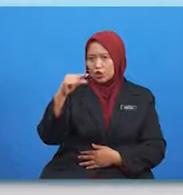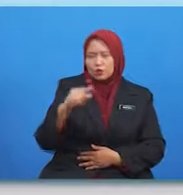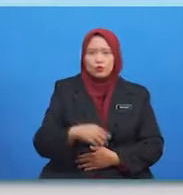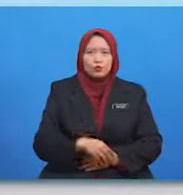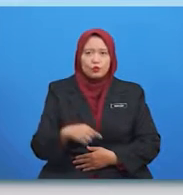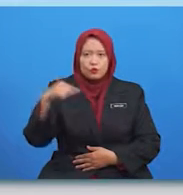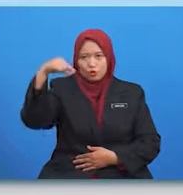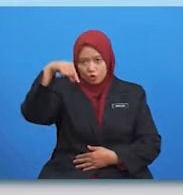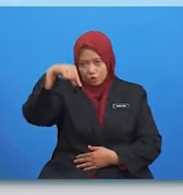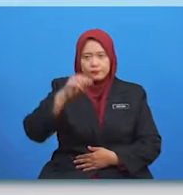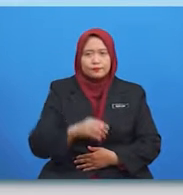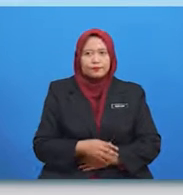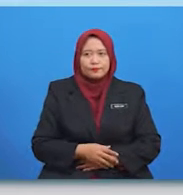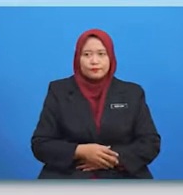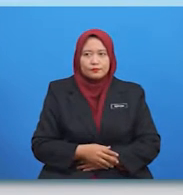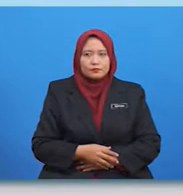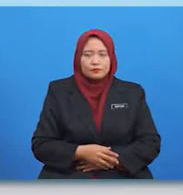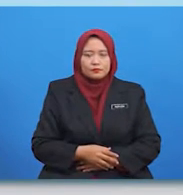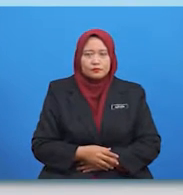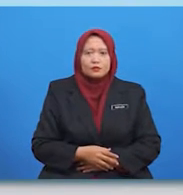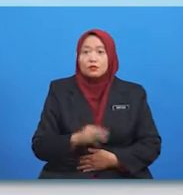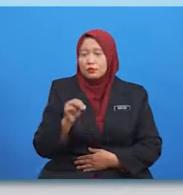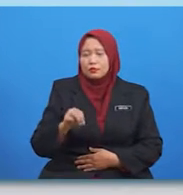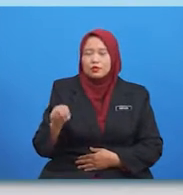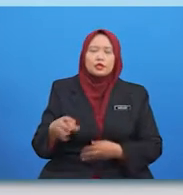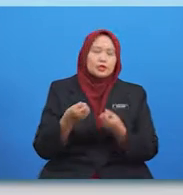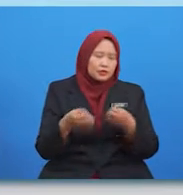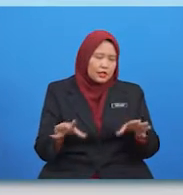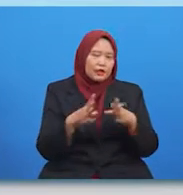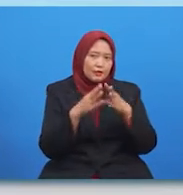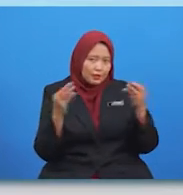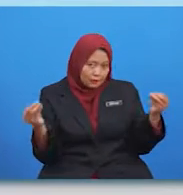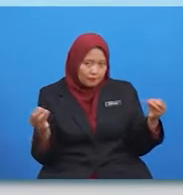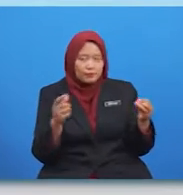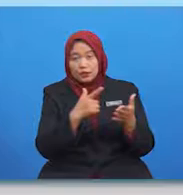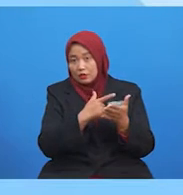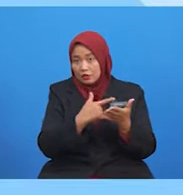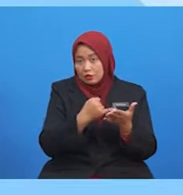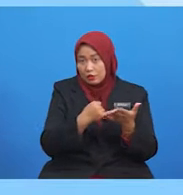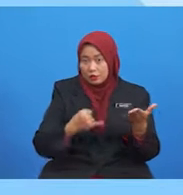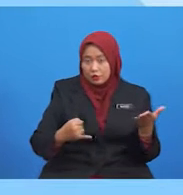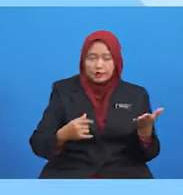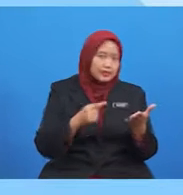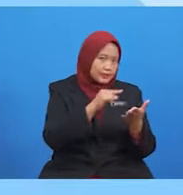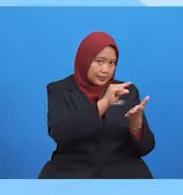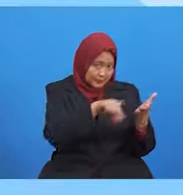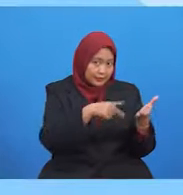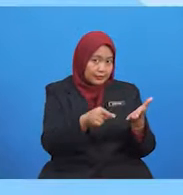Baiklah, murid-murid. Murid-murid semua telah selesai melukis graf sebentar tadi, kan?